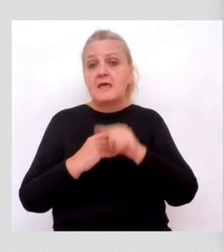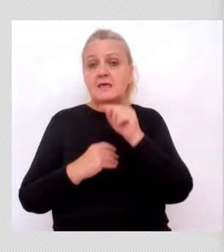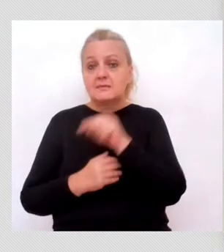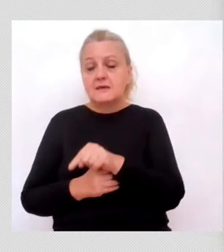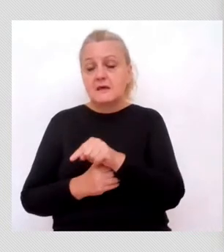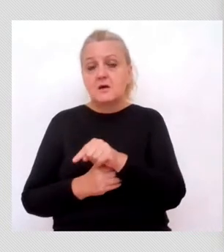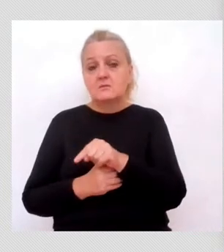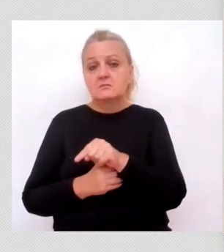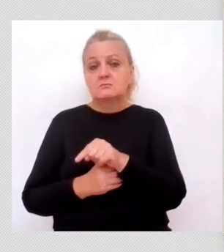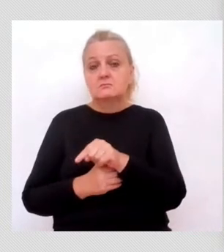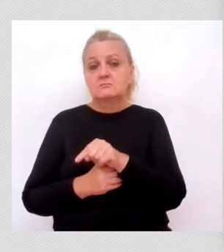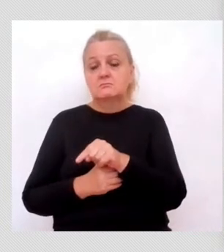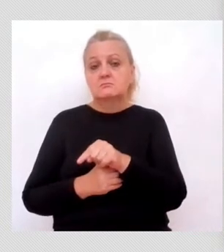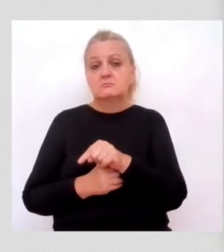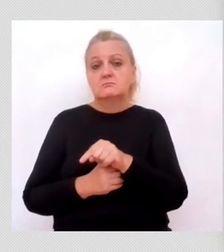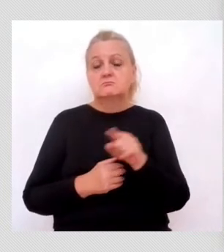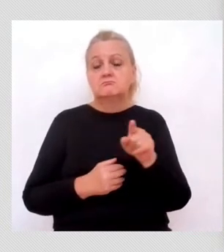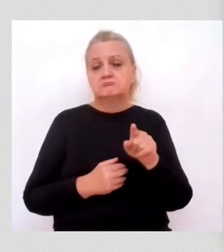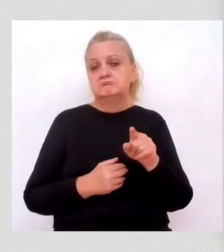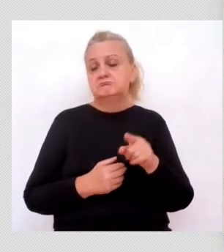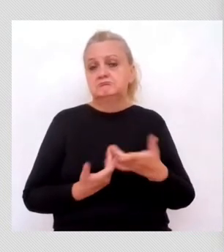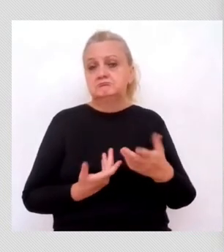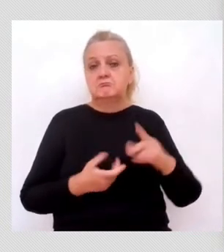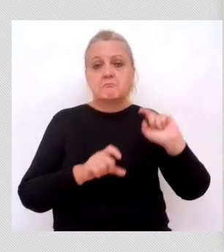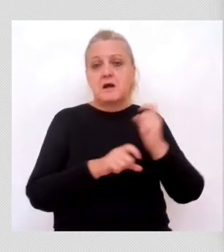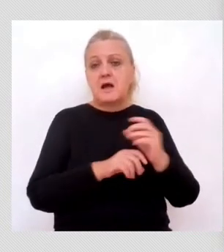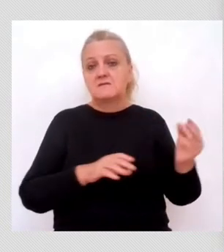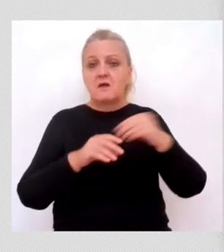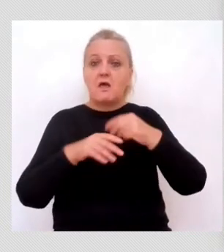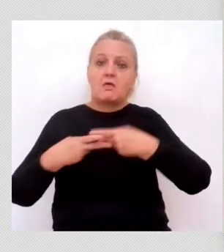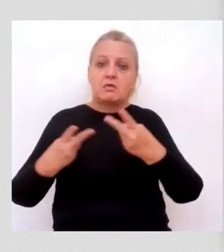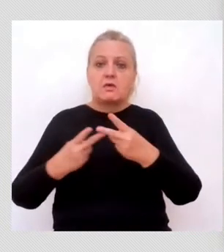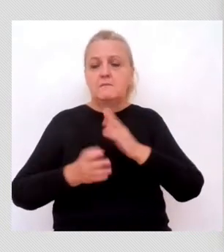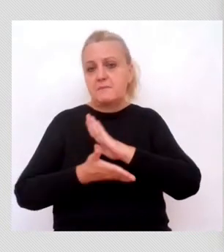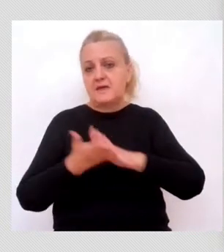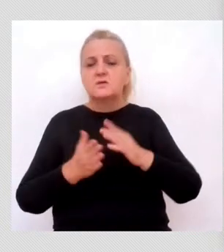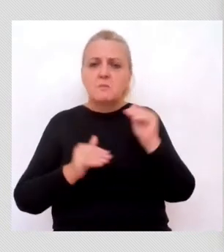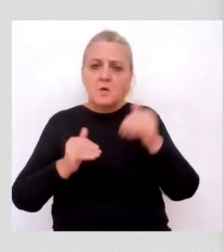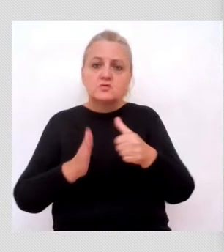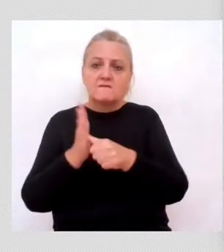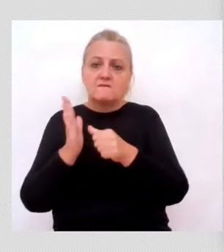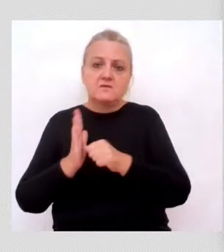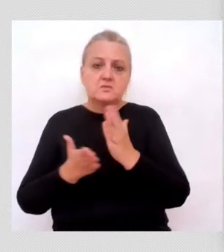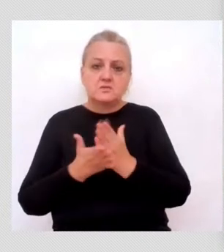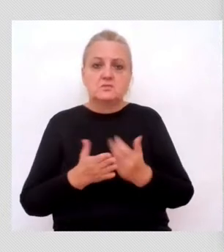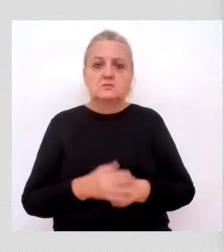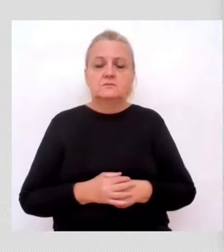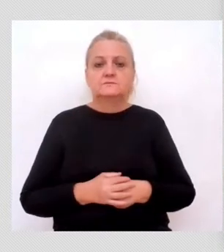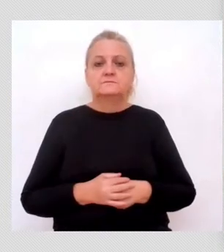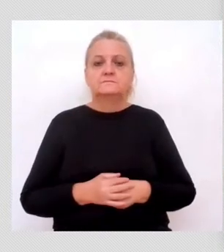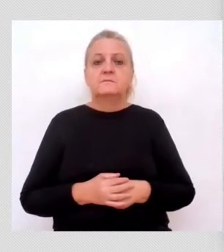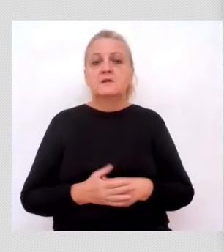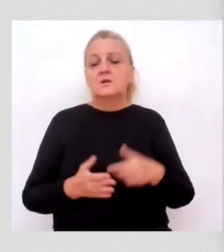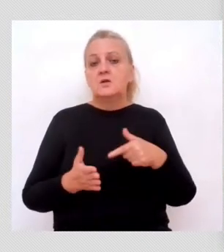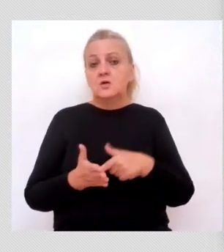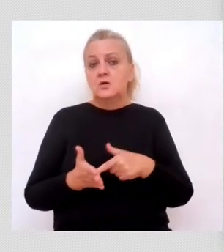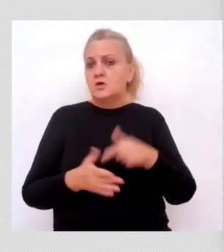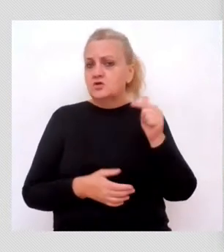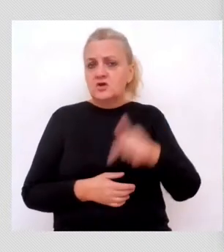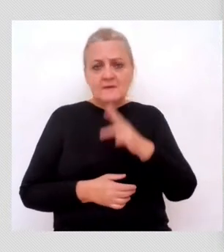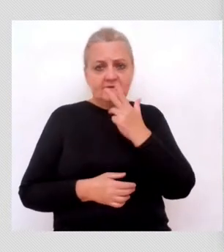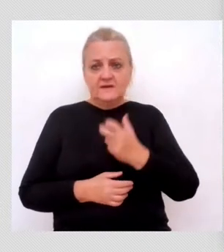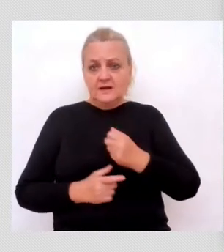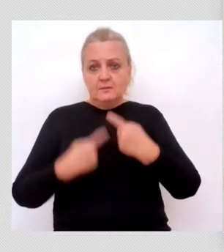nie było, może z jakimiś minimalnymi wyjątkami, żeby w każdym razie było bardzo silnie ograniczane. I to trzeba bardzo wyraźnie